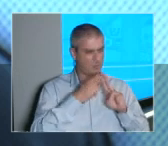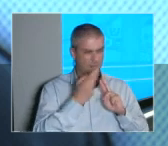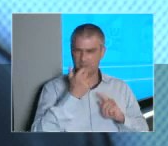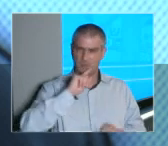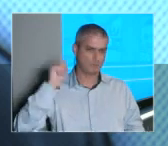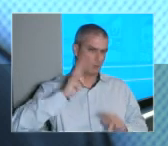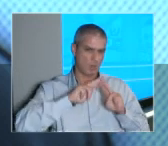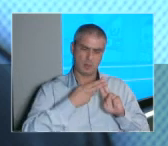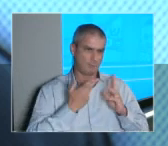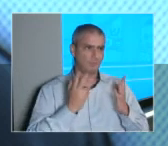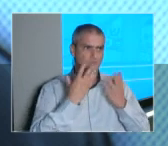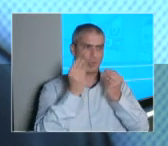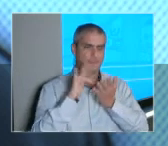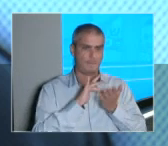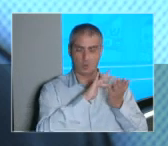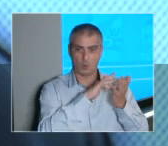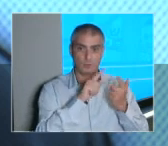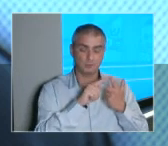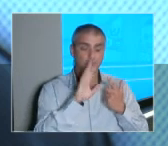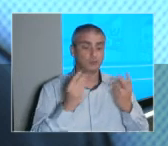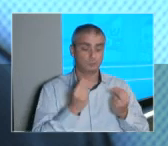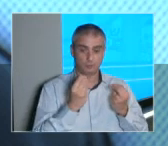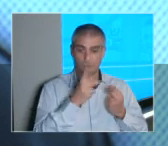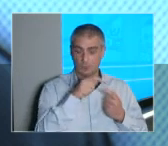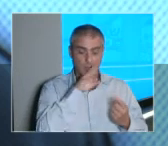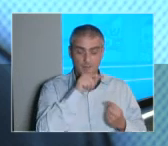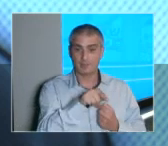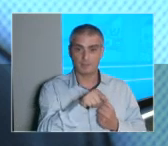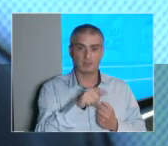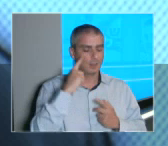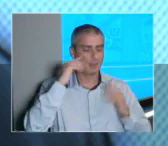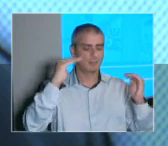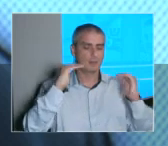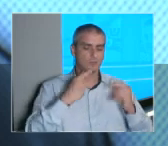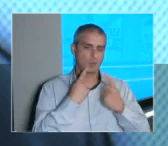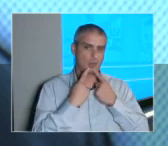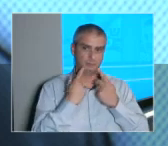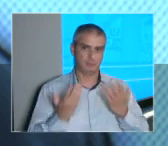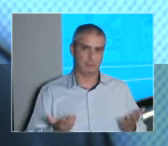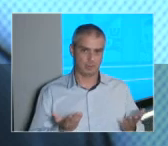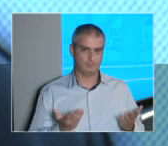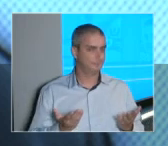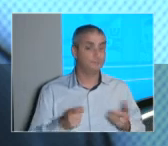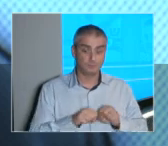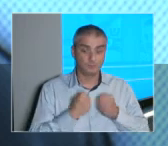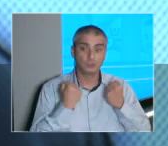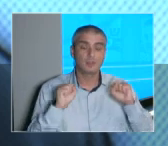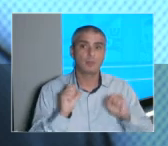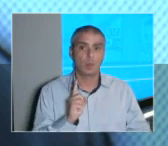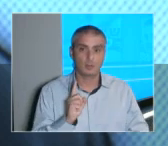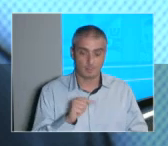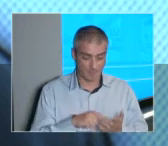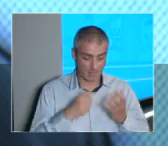כמעט בעולם כולו, לא בכולו, בהרבה מקומות. יש דבר שני שאתה נוגע בו, וזה הרדידות של השיח. זה משבר הדמוקרטיה.